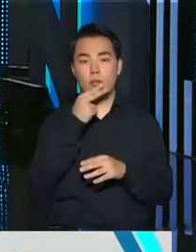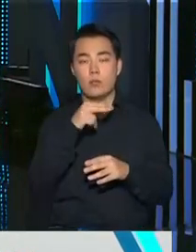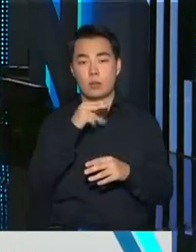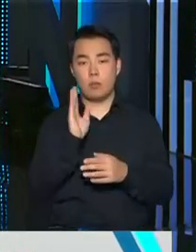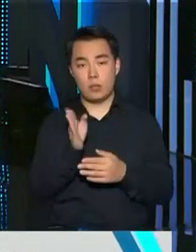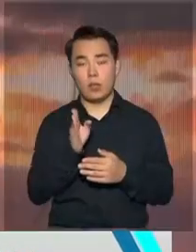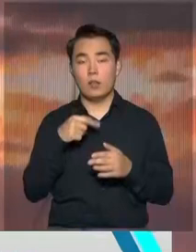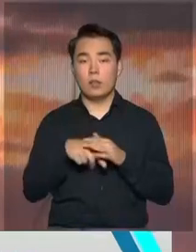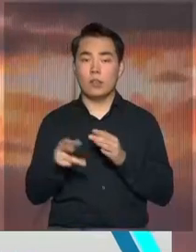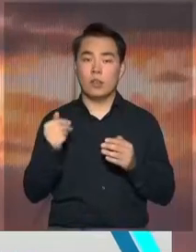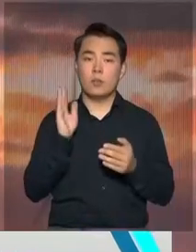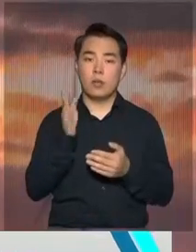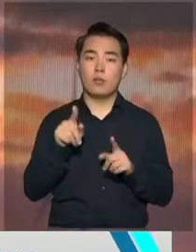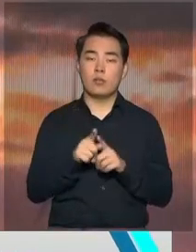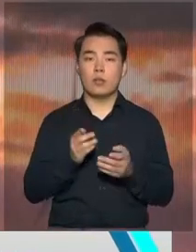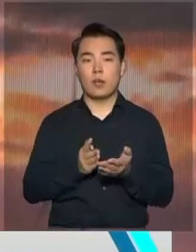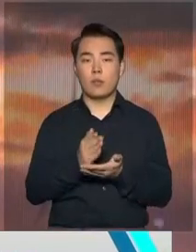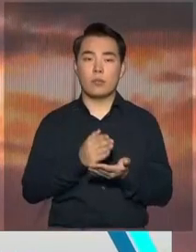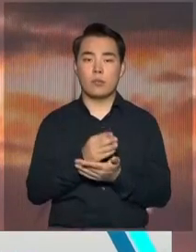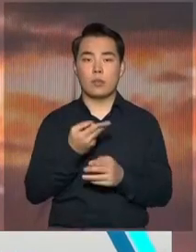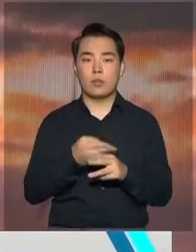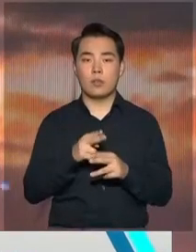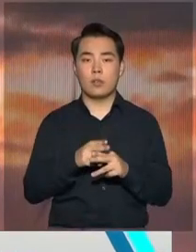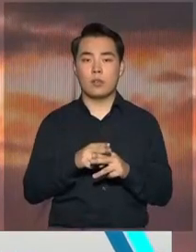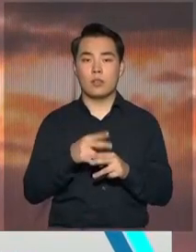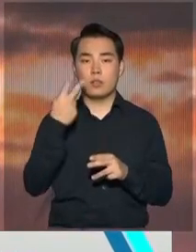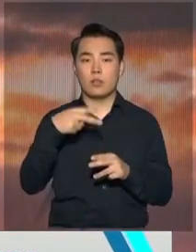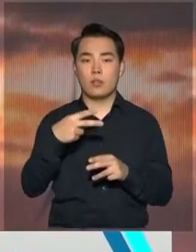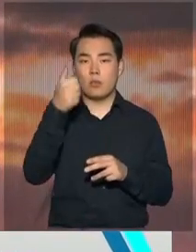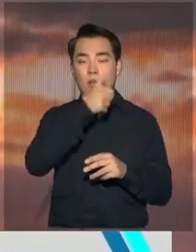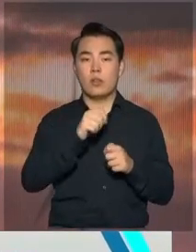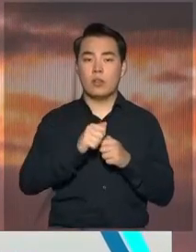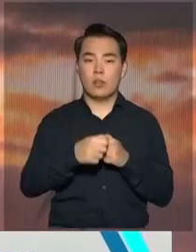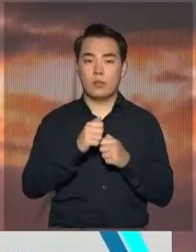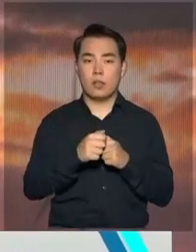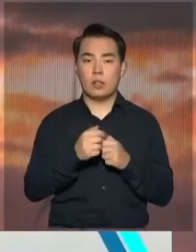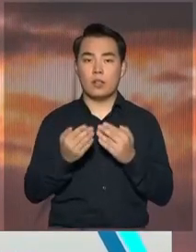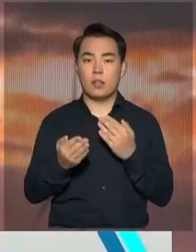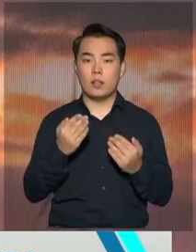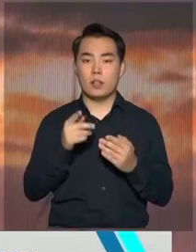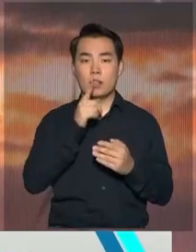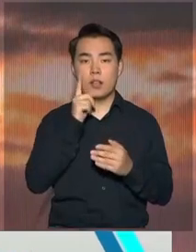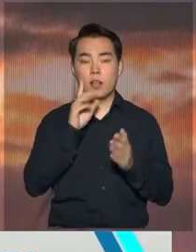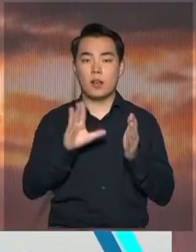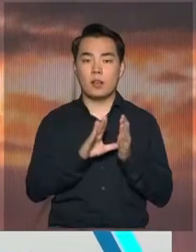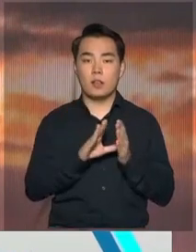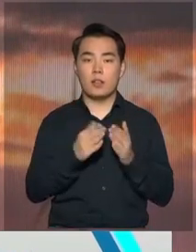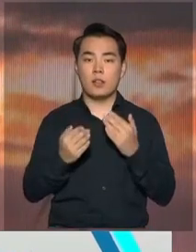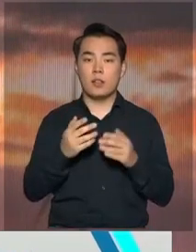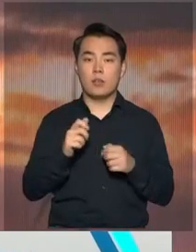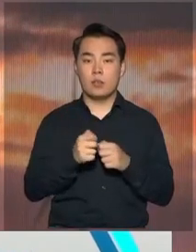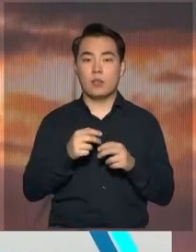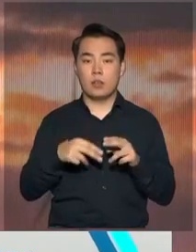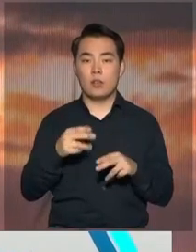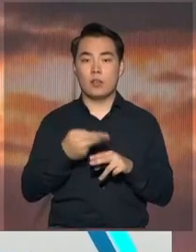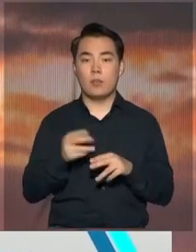мемлекет тарапынан бірқатар жеңілдіктер қарастырылған. Ол ең біріншісі 20 жылға инвесторлар егер жаңағы жасыл энергетика бойынша объектін салған болса,